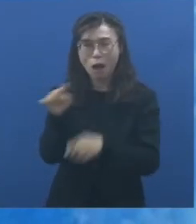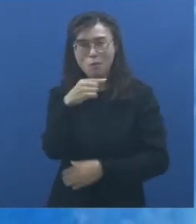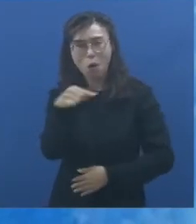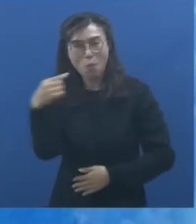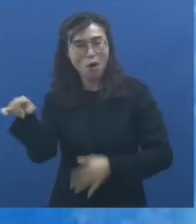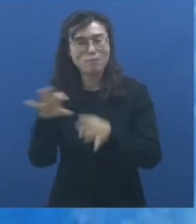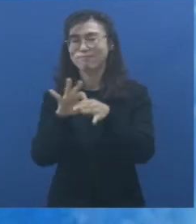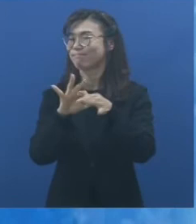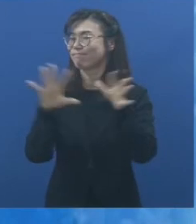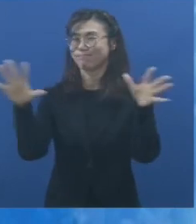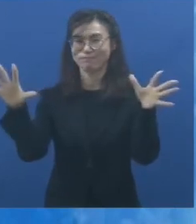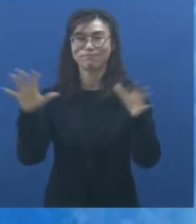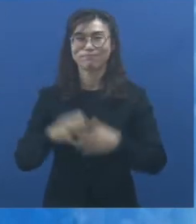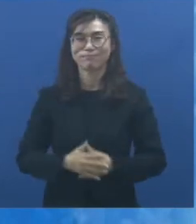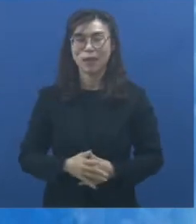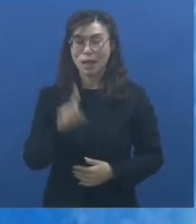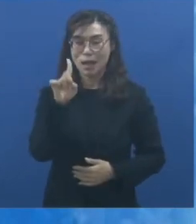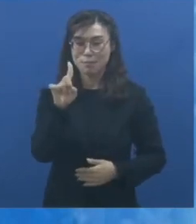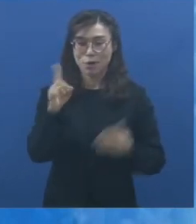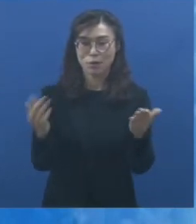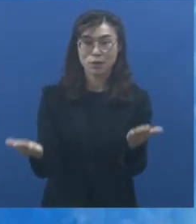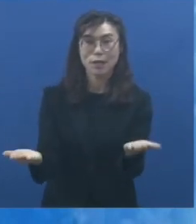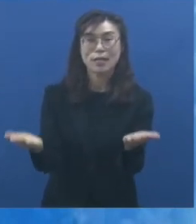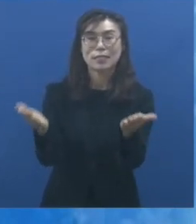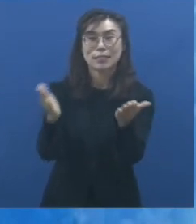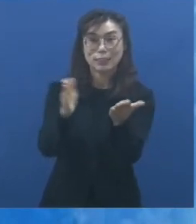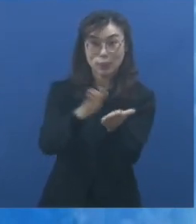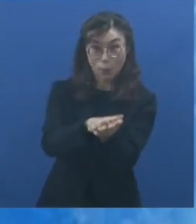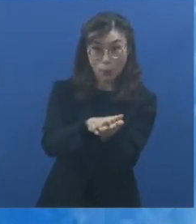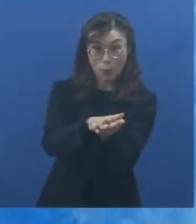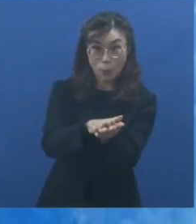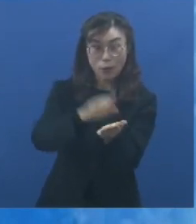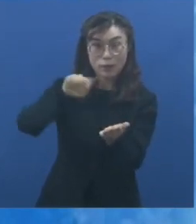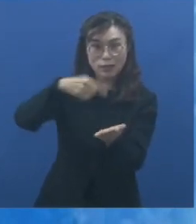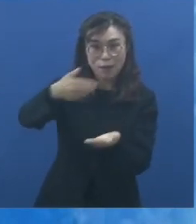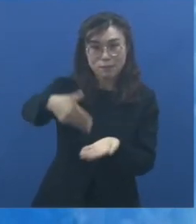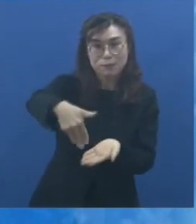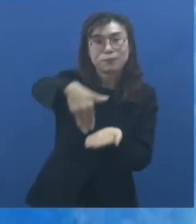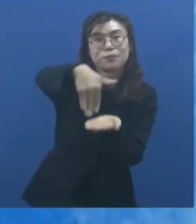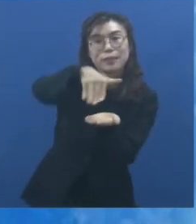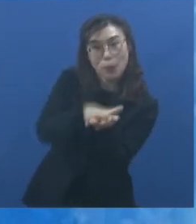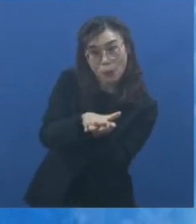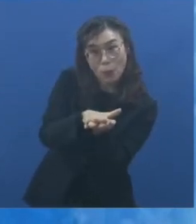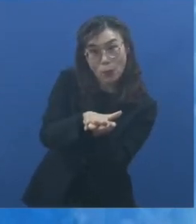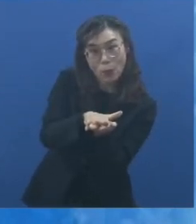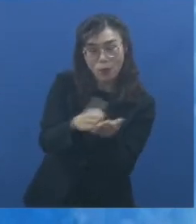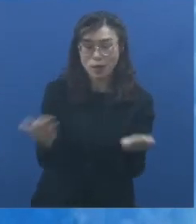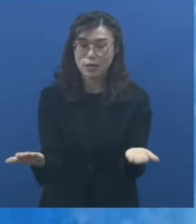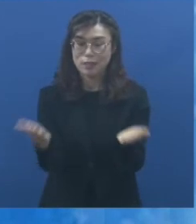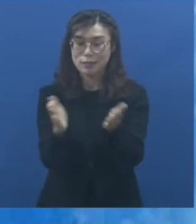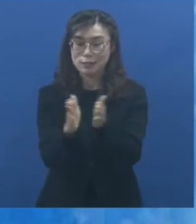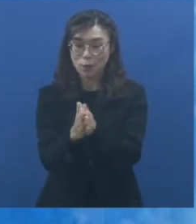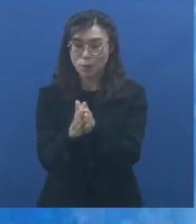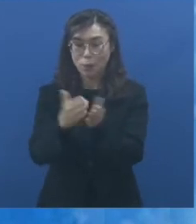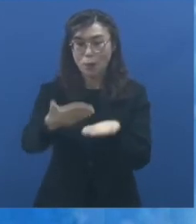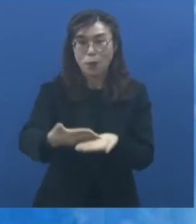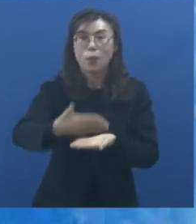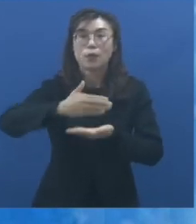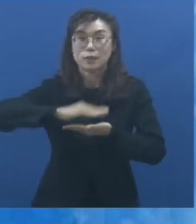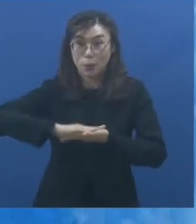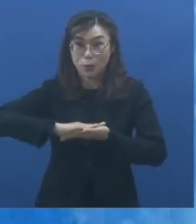한번 좁고 또 길이로 또 한번 쳐 볼게요 뒤로 맞추어서 한번 접고 같이 한번 적어